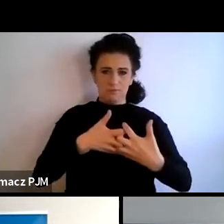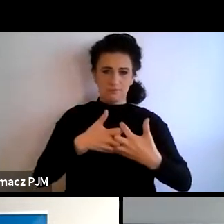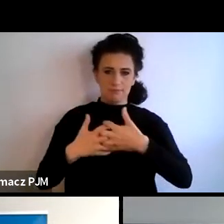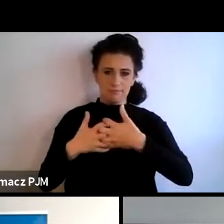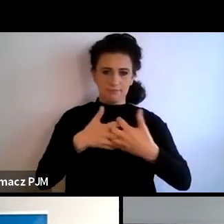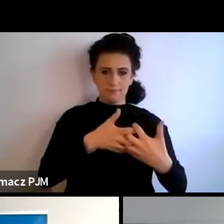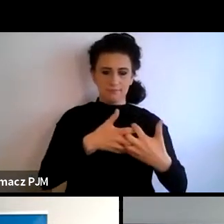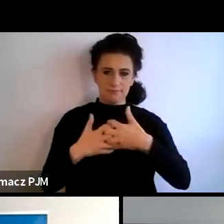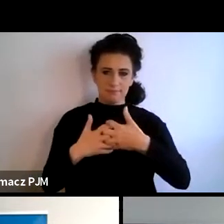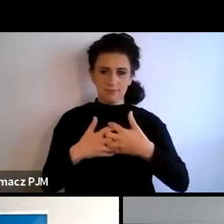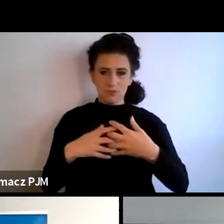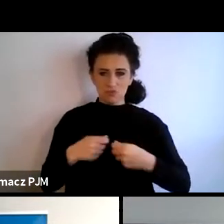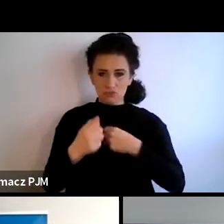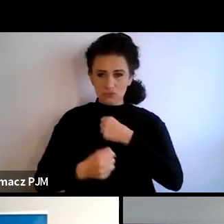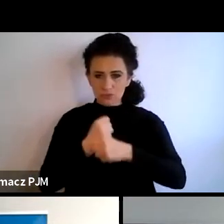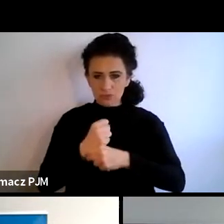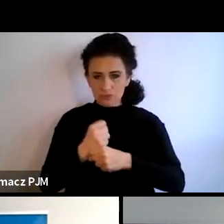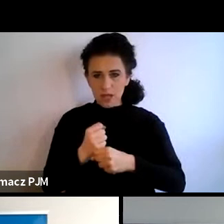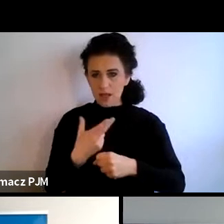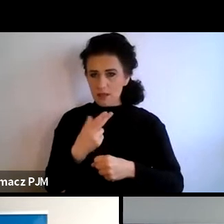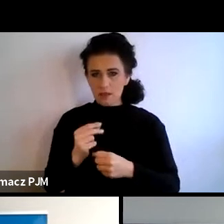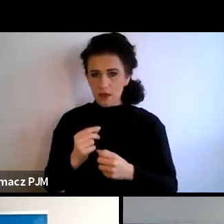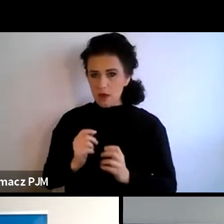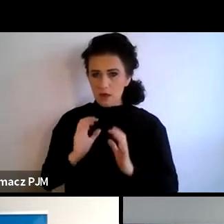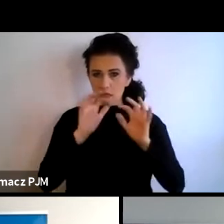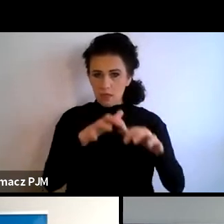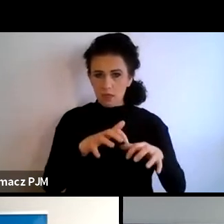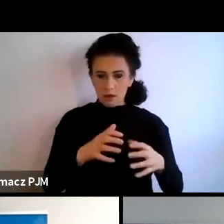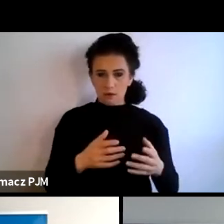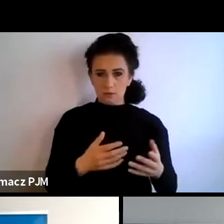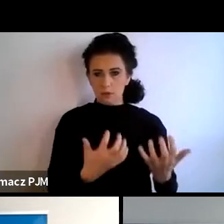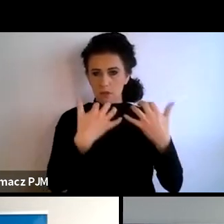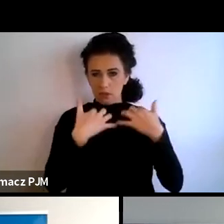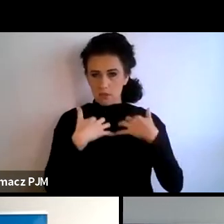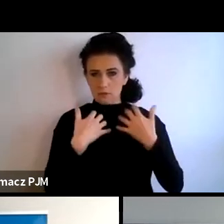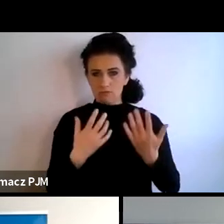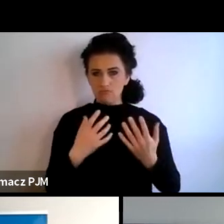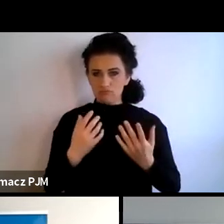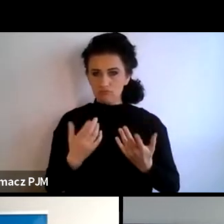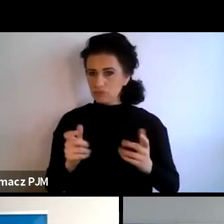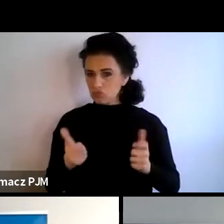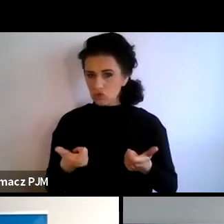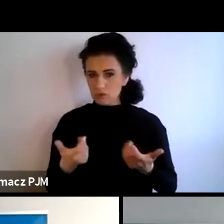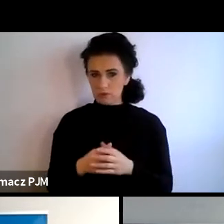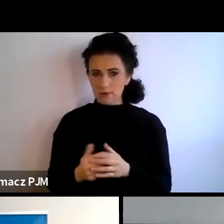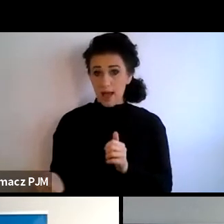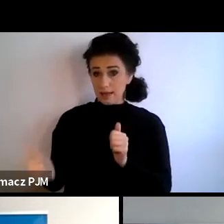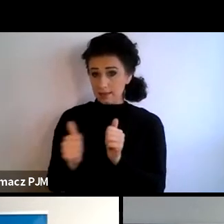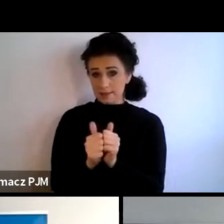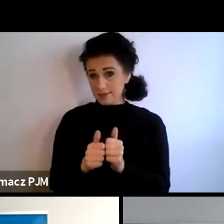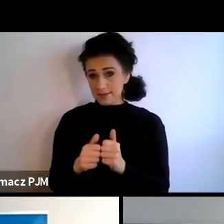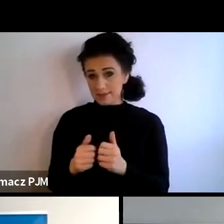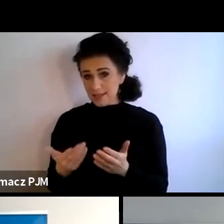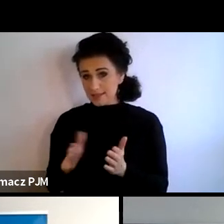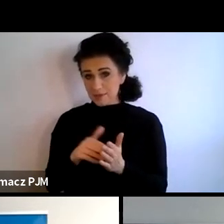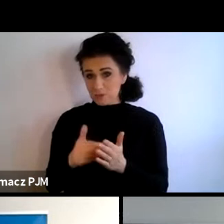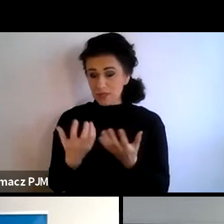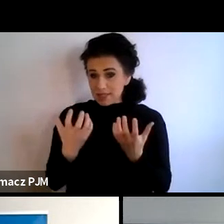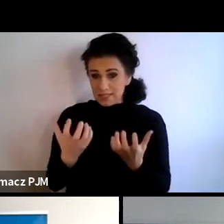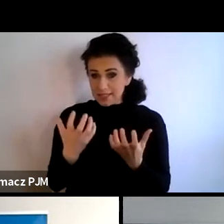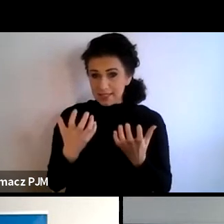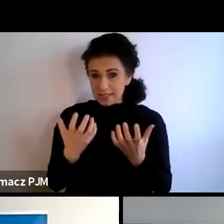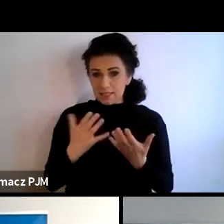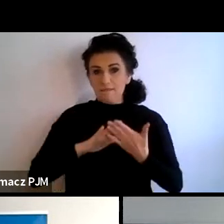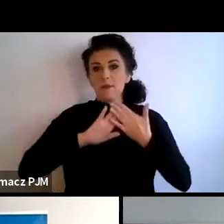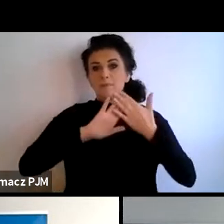sobie w drogę, nie narzucali, nie starali się. Niektórzy asystenci mają taką rolę, chęć